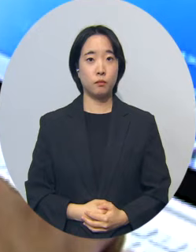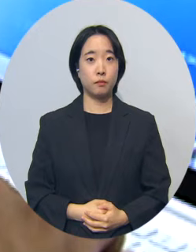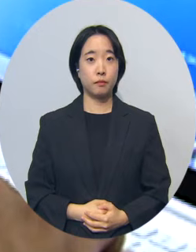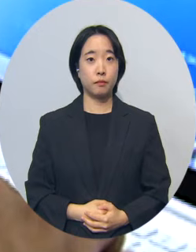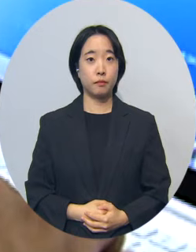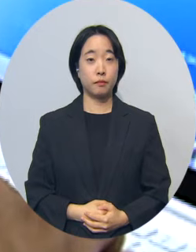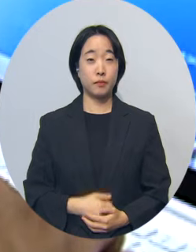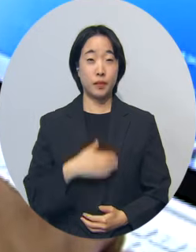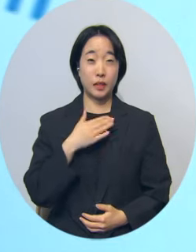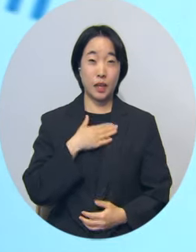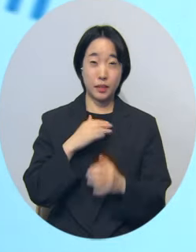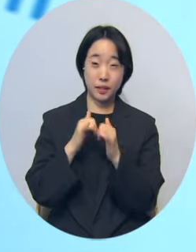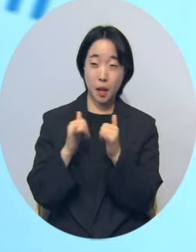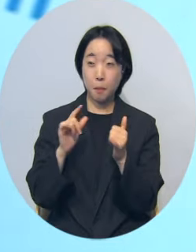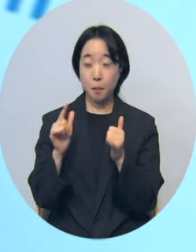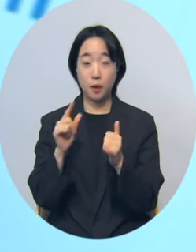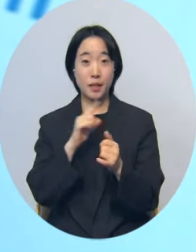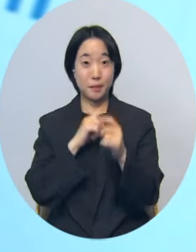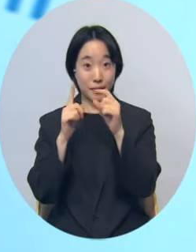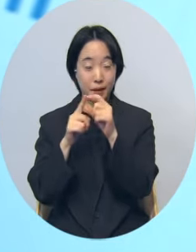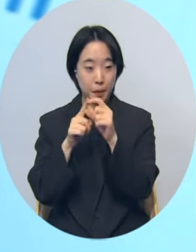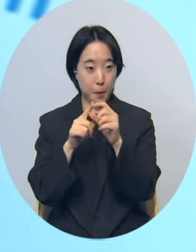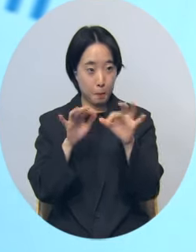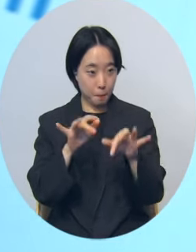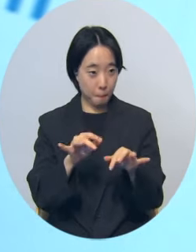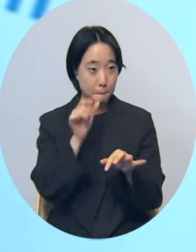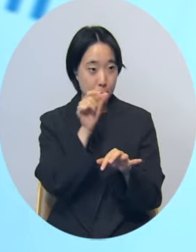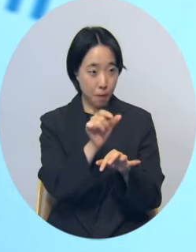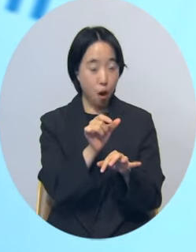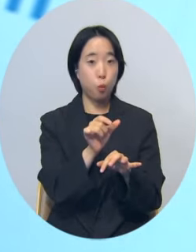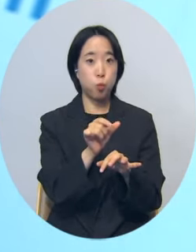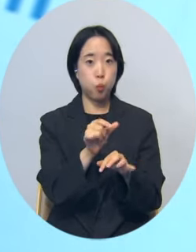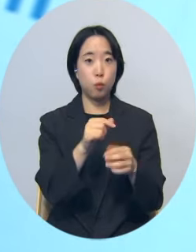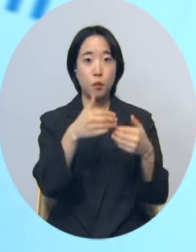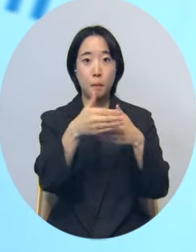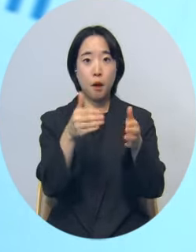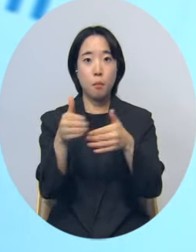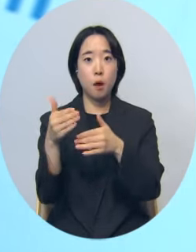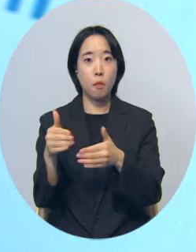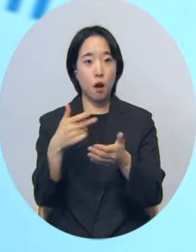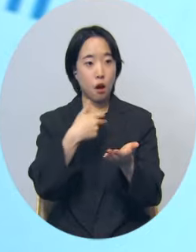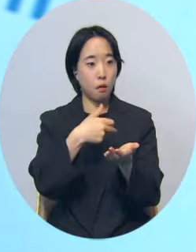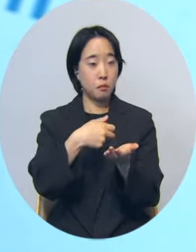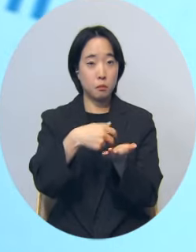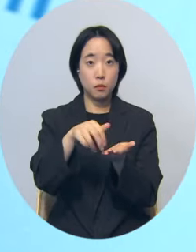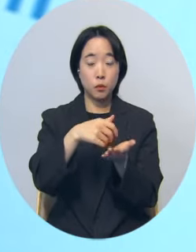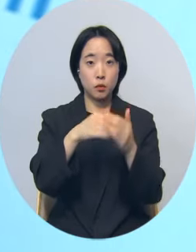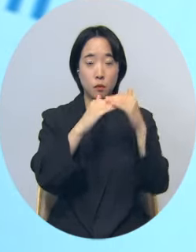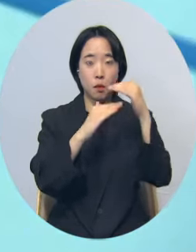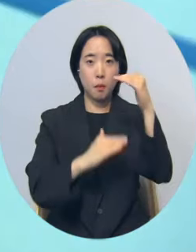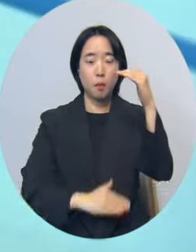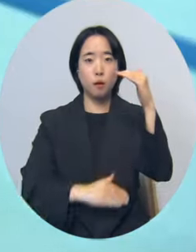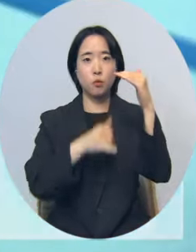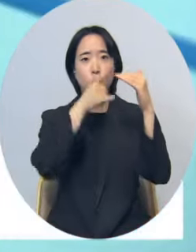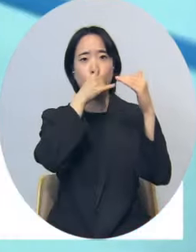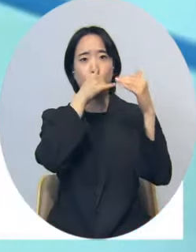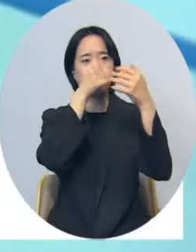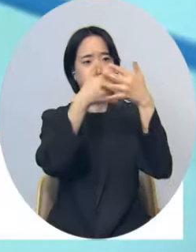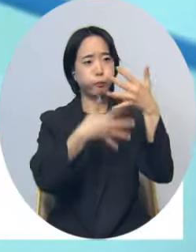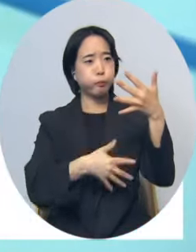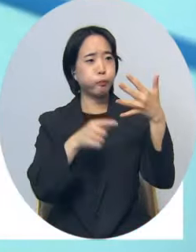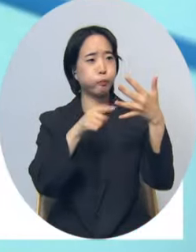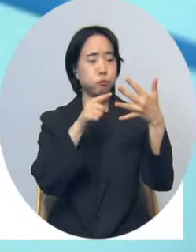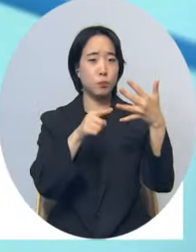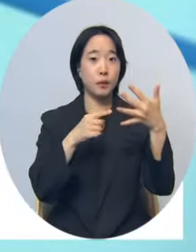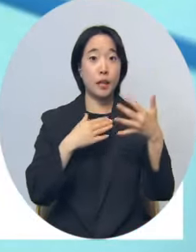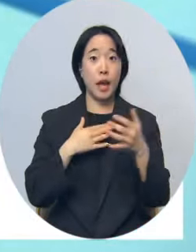지인 또는 능욕으로 텔레그램 채팅방을 검색했더니 개별 대화방 수십 개가 나옵니다. 지인의 신상 정보나